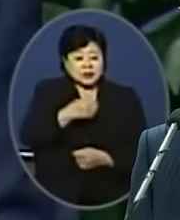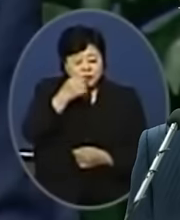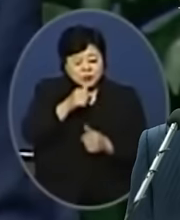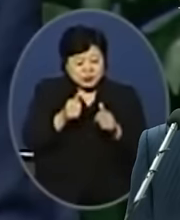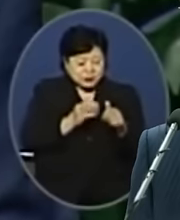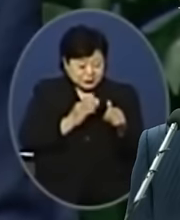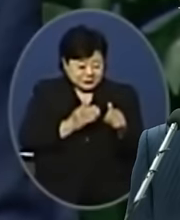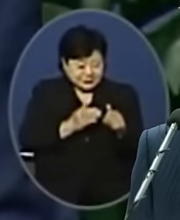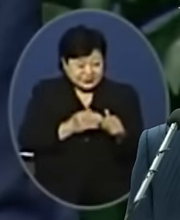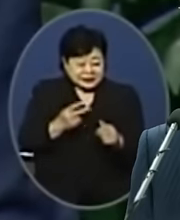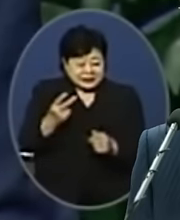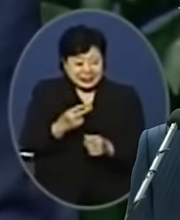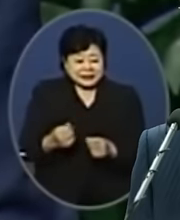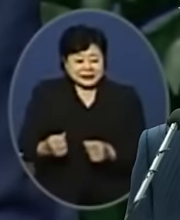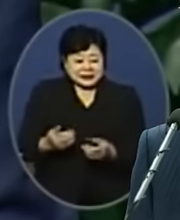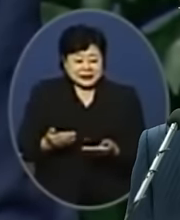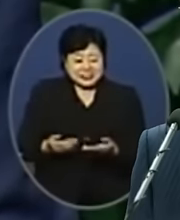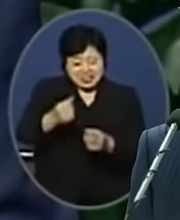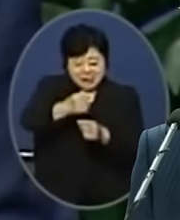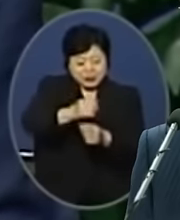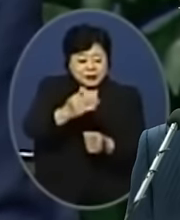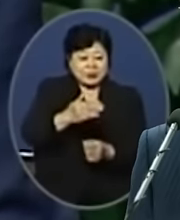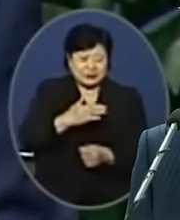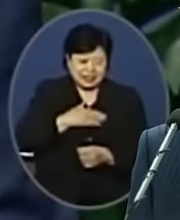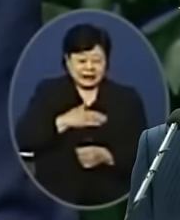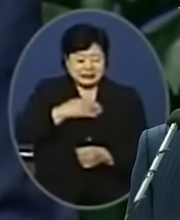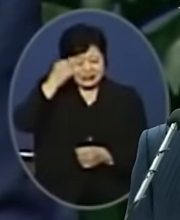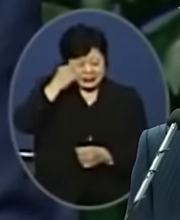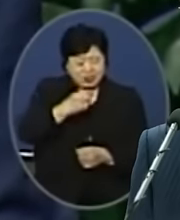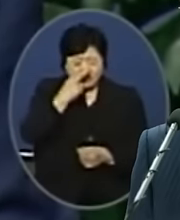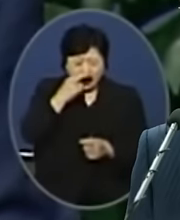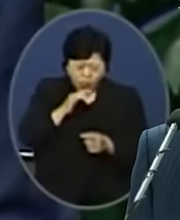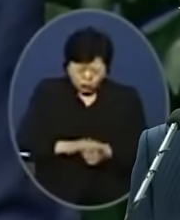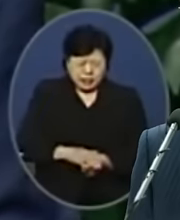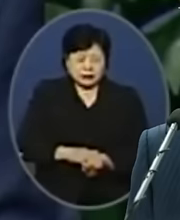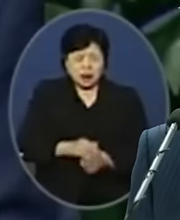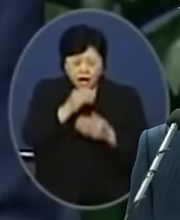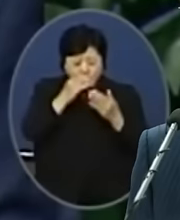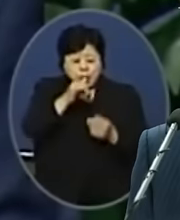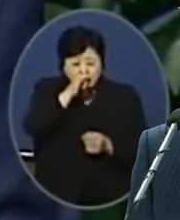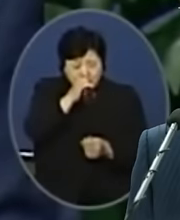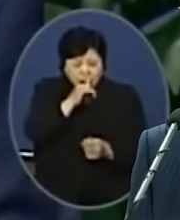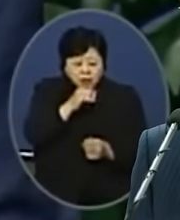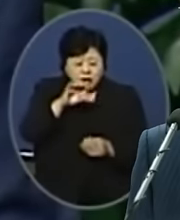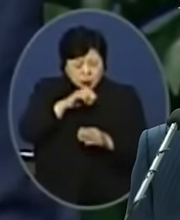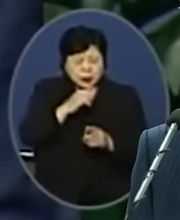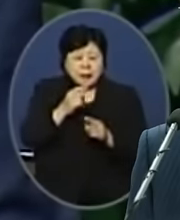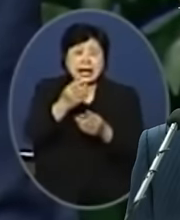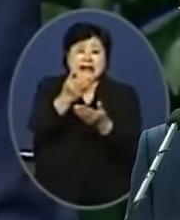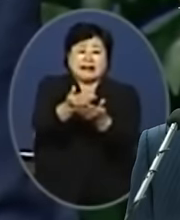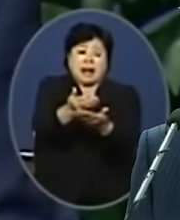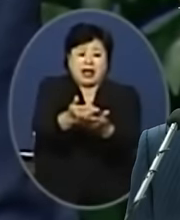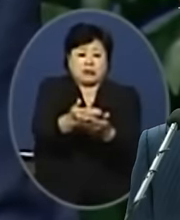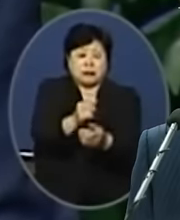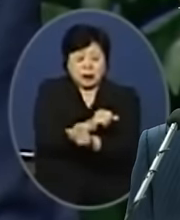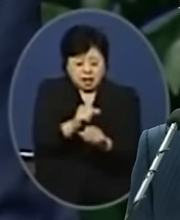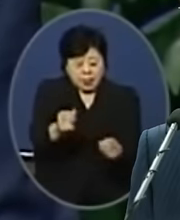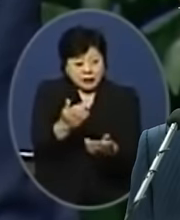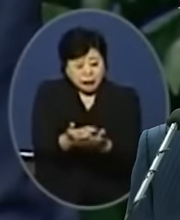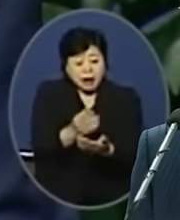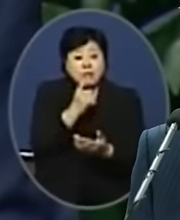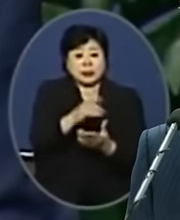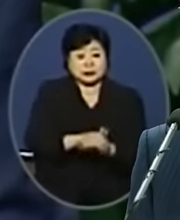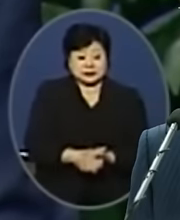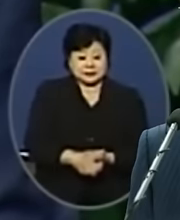부탁을 했습니다. 당신 다시 등극이 되거든 제발 내가 억울하게 감옥에 갇혔다는 것을 임금에게 말해서 해방되게